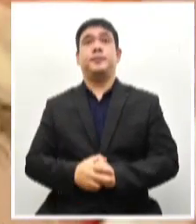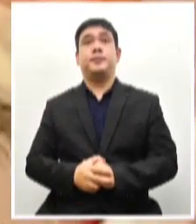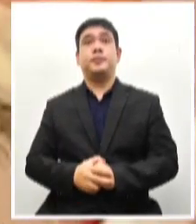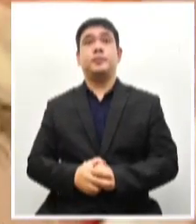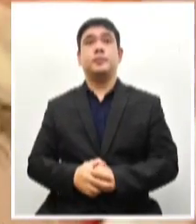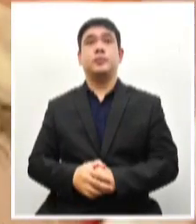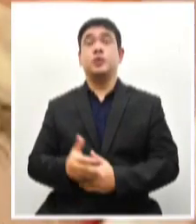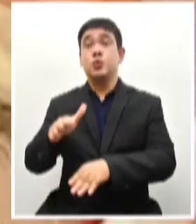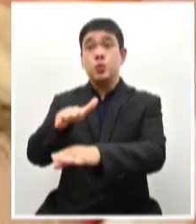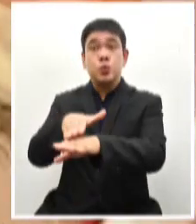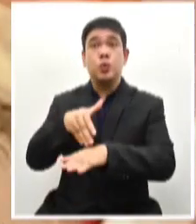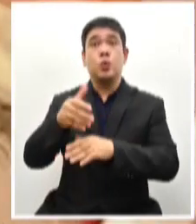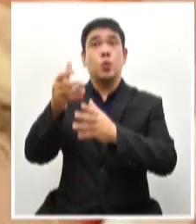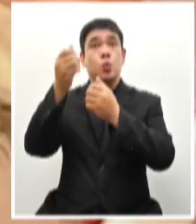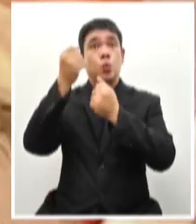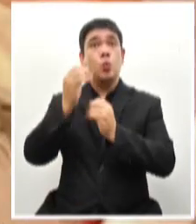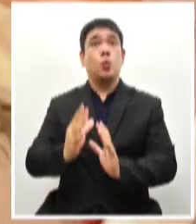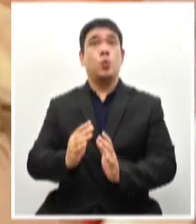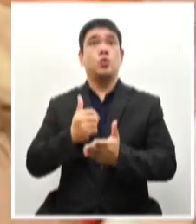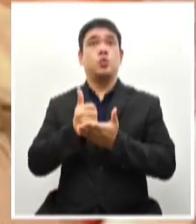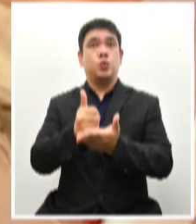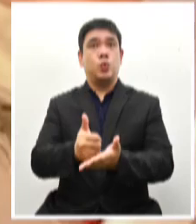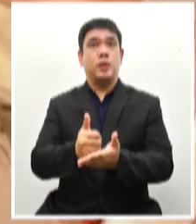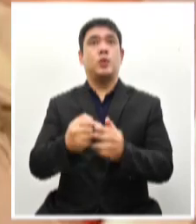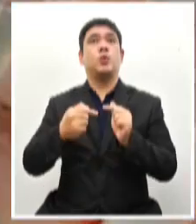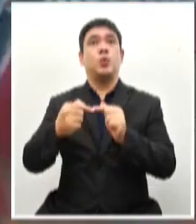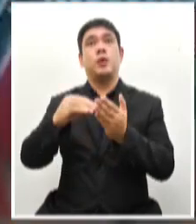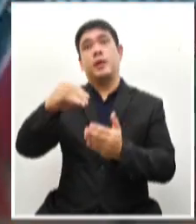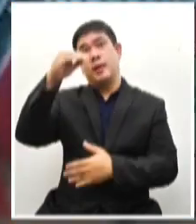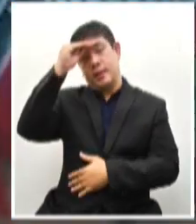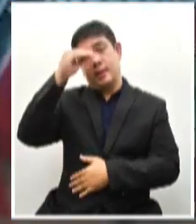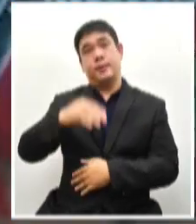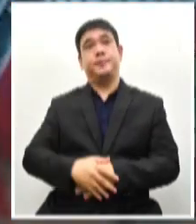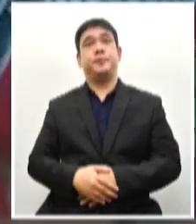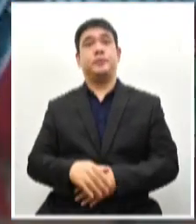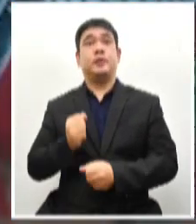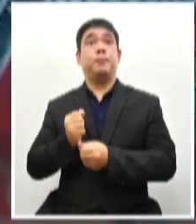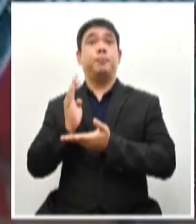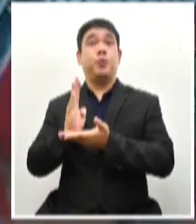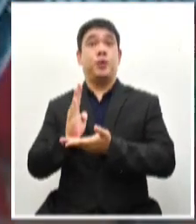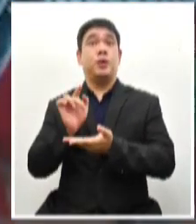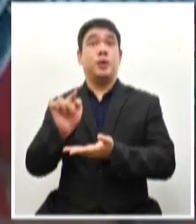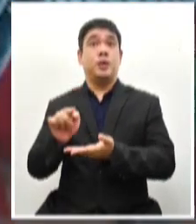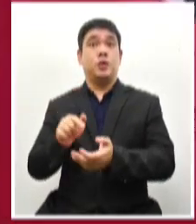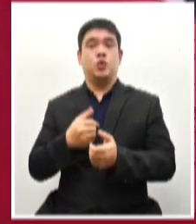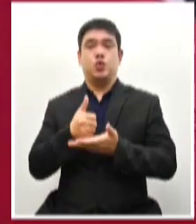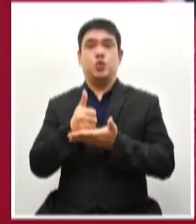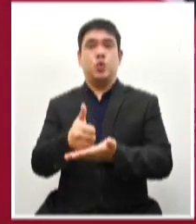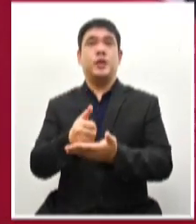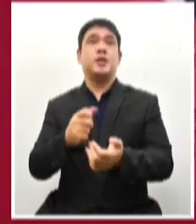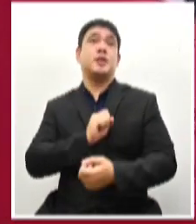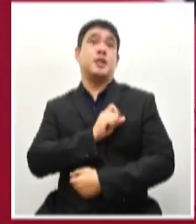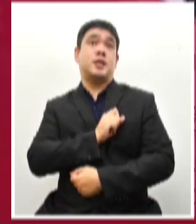โน้มน้าวให้คุณครูร่วมด้วยช่วยกันเพื่อการศึกษาเสมอมา 7. ได้บริจาคทรัพย์เป็นการทำบุญอุปถัมภ์ศาสนาในงาน